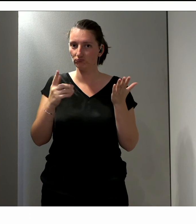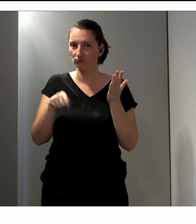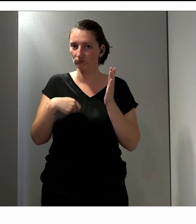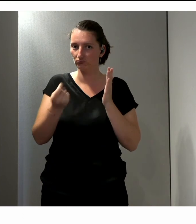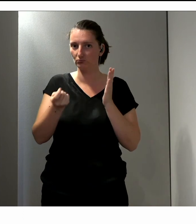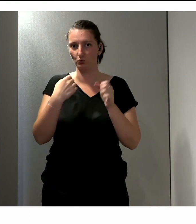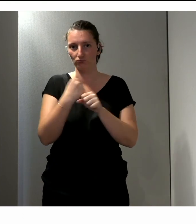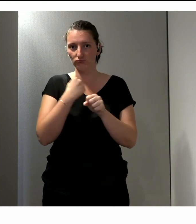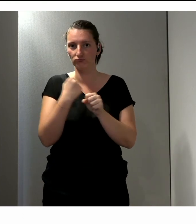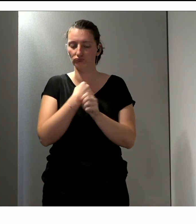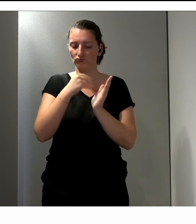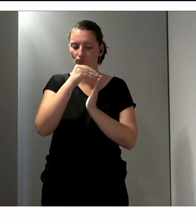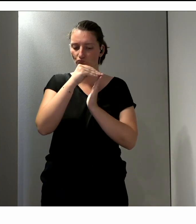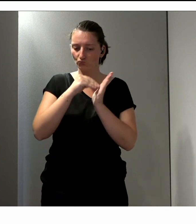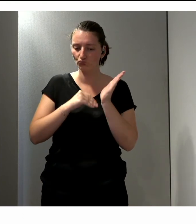suivi qui est